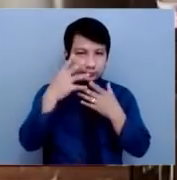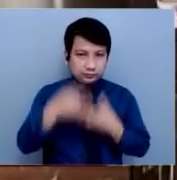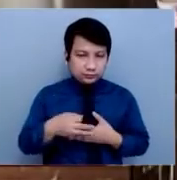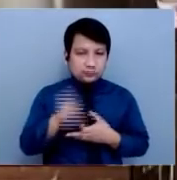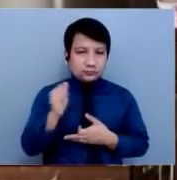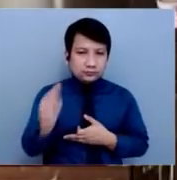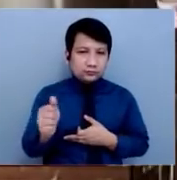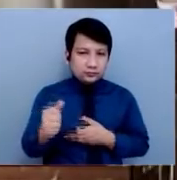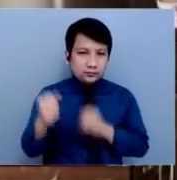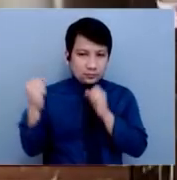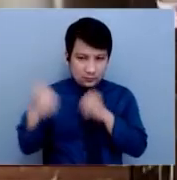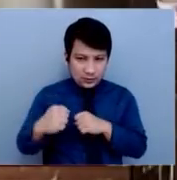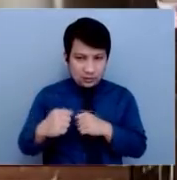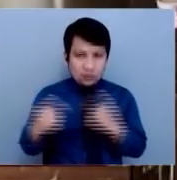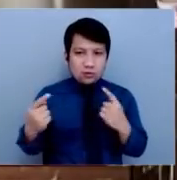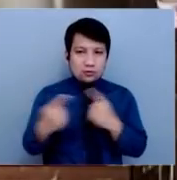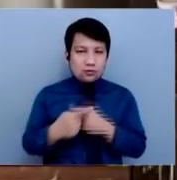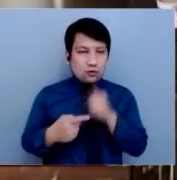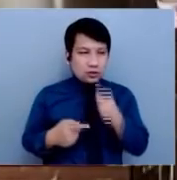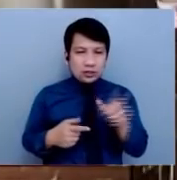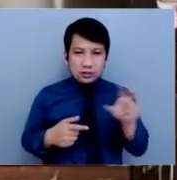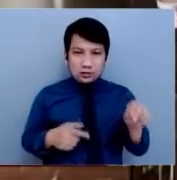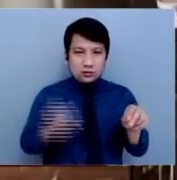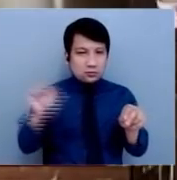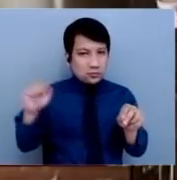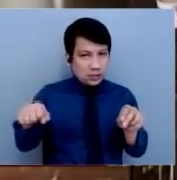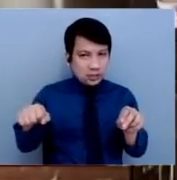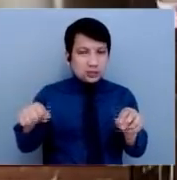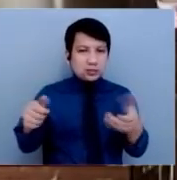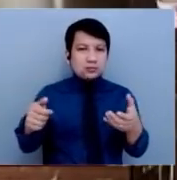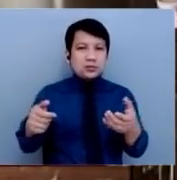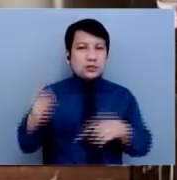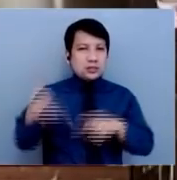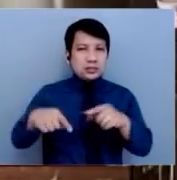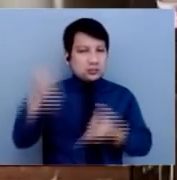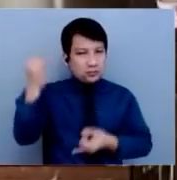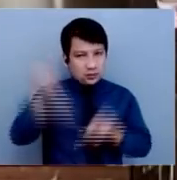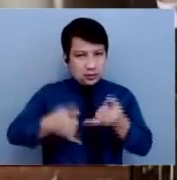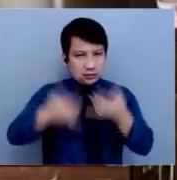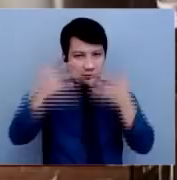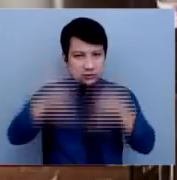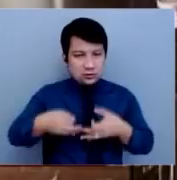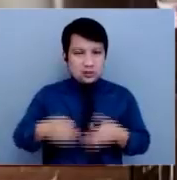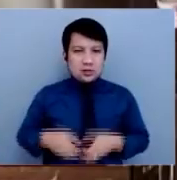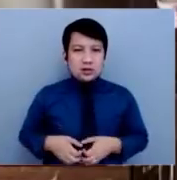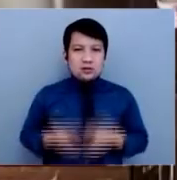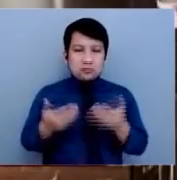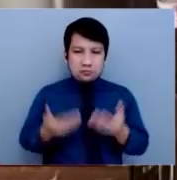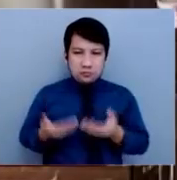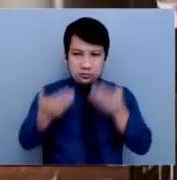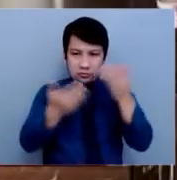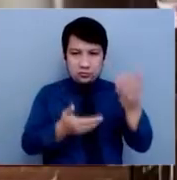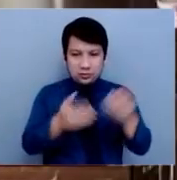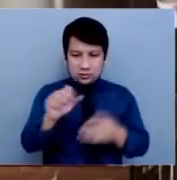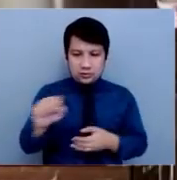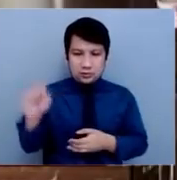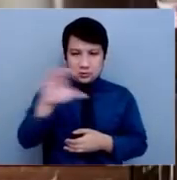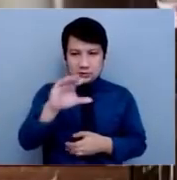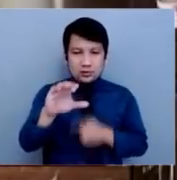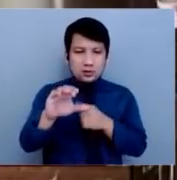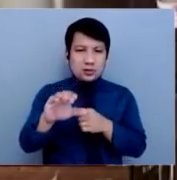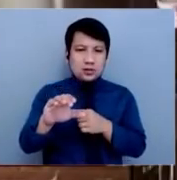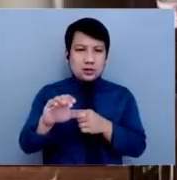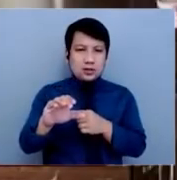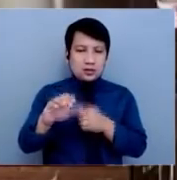ng pabor o kontra sa desisyon ng division. So hindi pa rin ito final. At maaari pa rin iakyat ito sa Korte Suprema. Doon sa